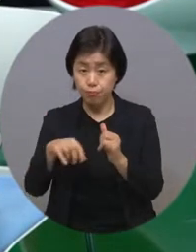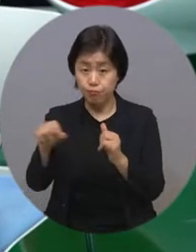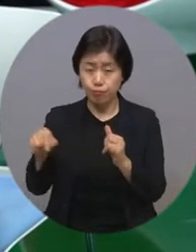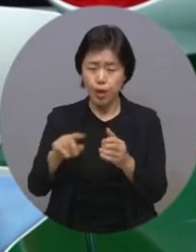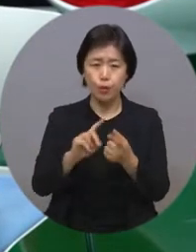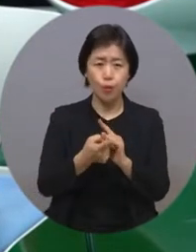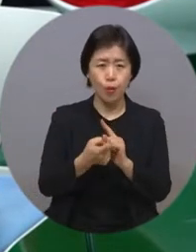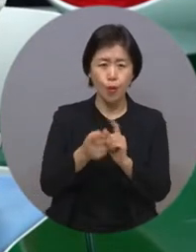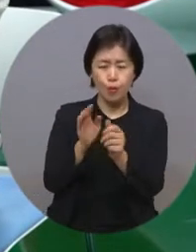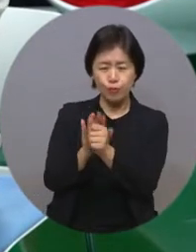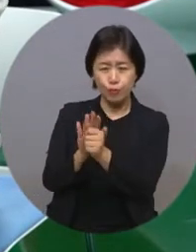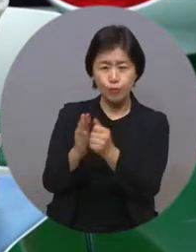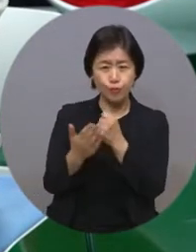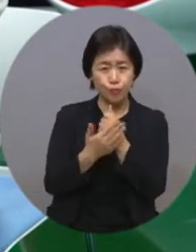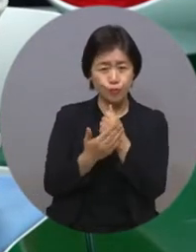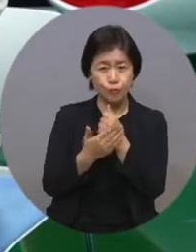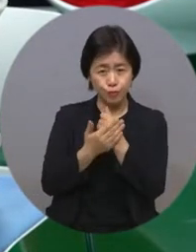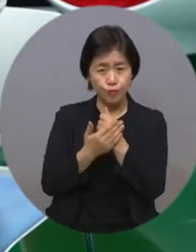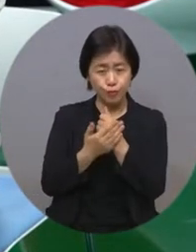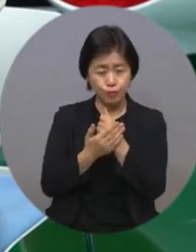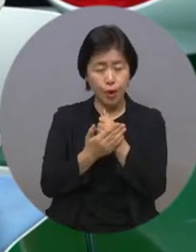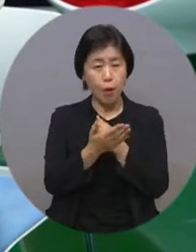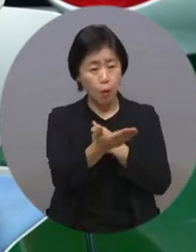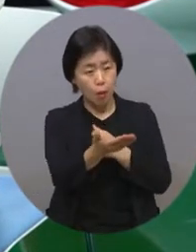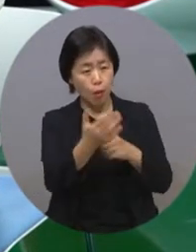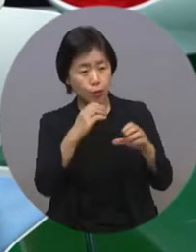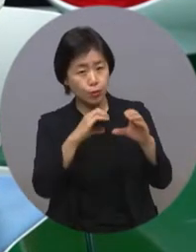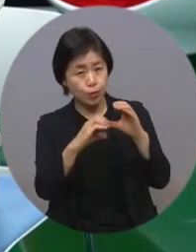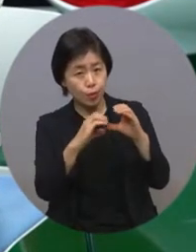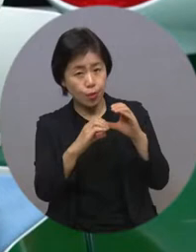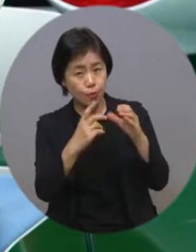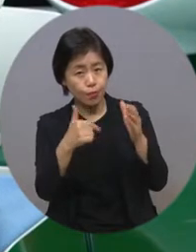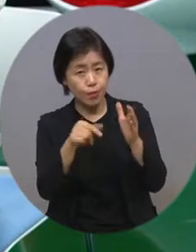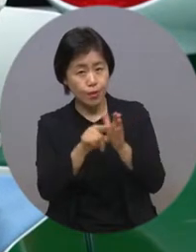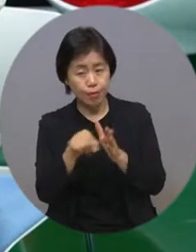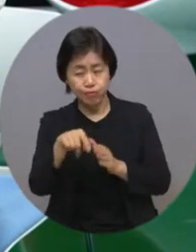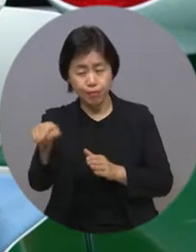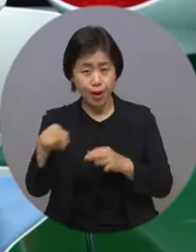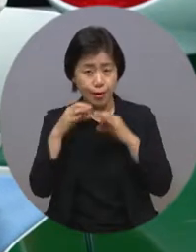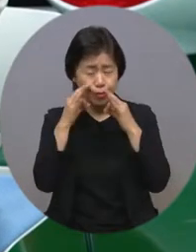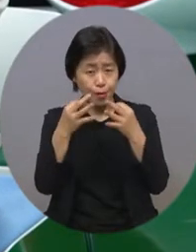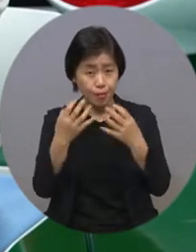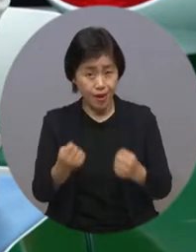더 소통하려고도 하고 그쵸? 그런 부분들?